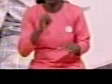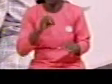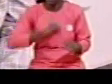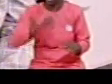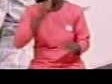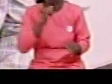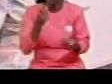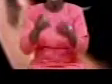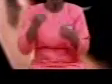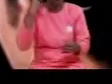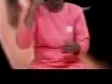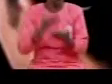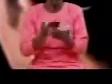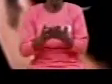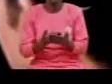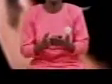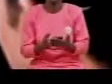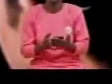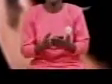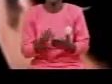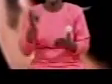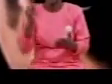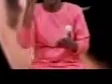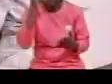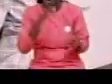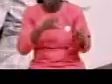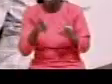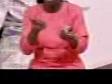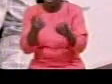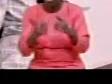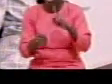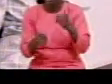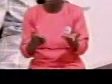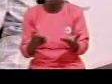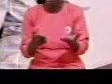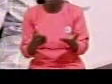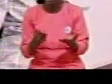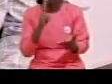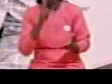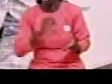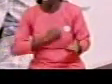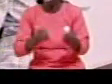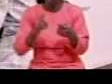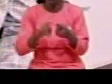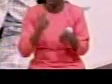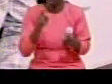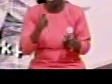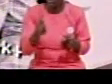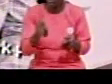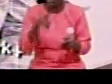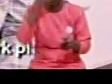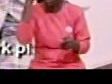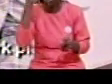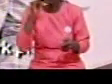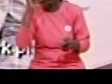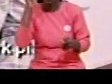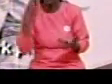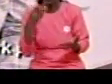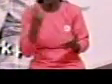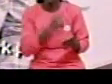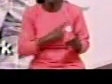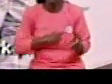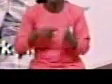عشان مشروع الكنيسه خير عايزني في حاجه تاني في الحقيقه انا جاي لك لاني امبارح ارشاد من الرب